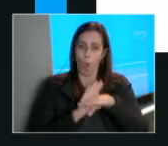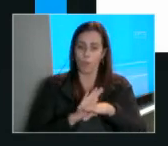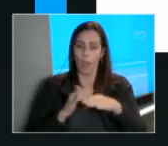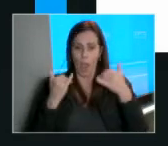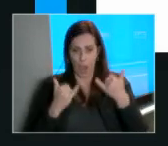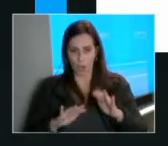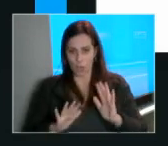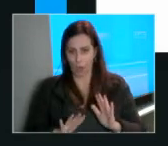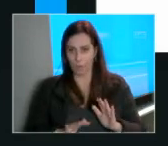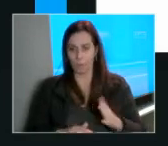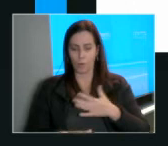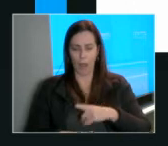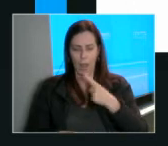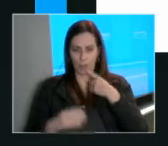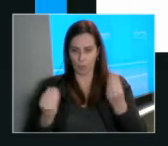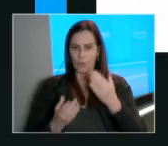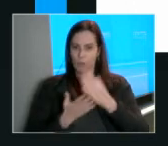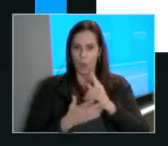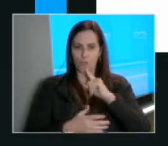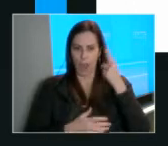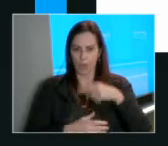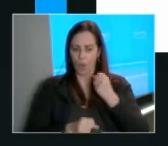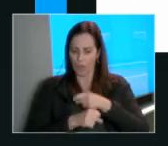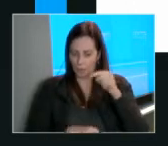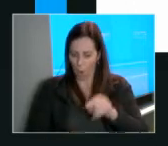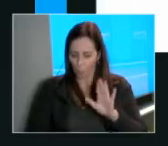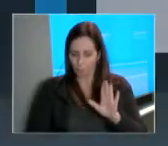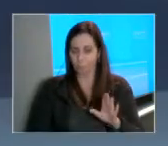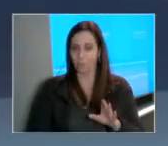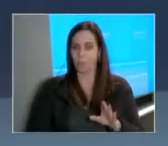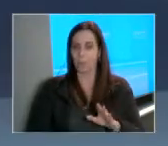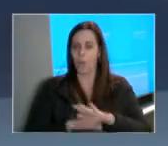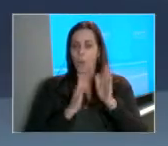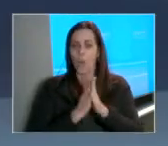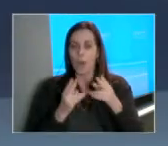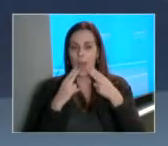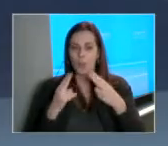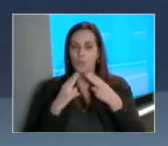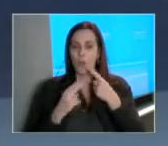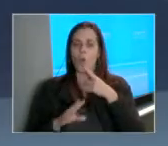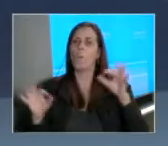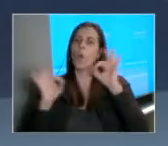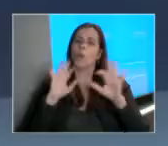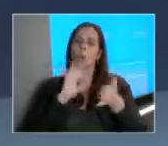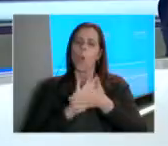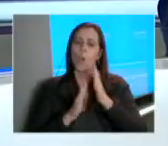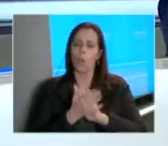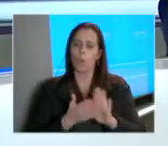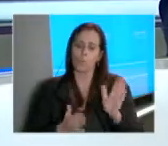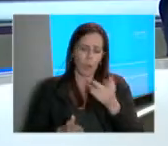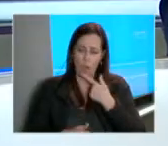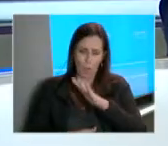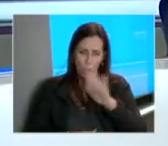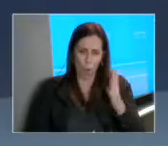עכשיו okay. רגע שנייה, אני רוצה להגיד לכם משהו, אני כבר שנה וחצי מנחה את התוכנית הזאת. כל התגובות בעצם לא אומרות כלום, כולל שתי